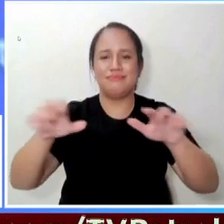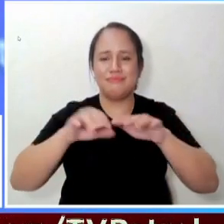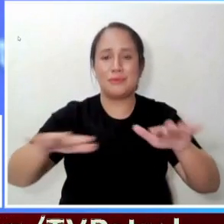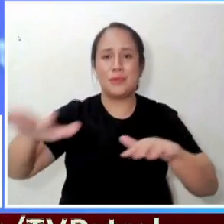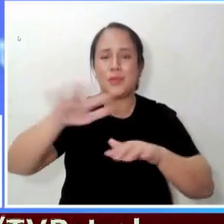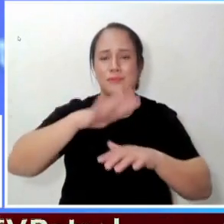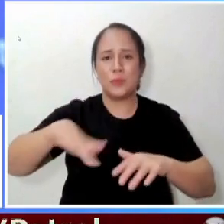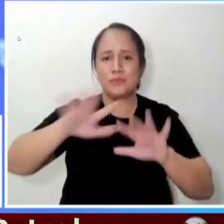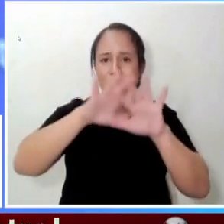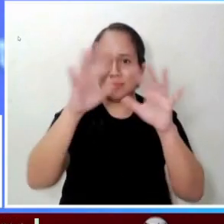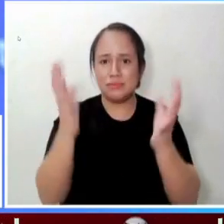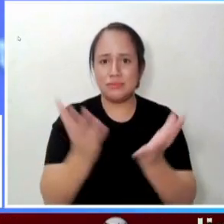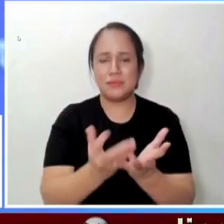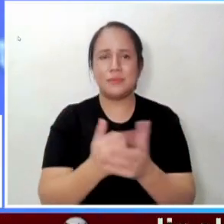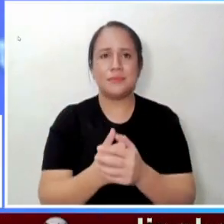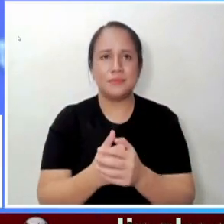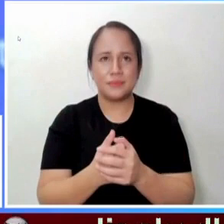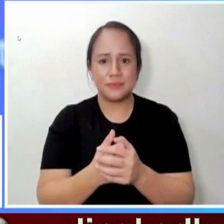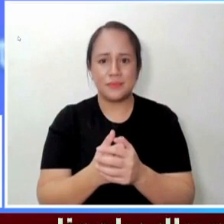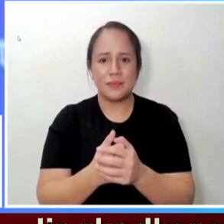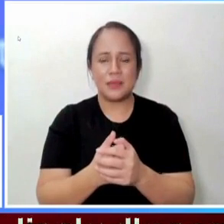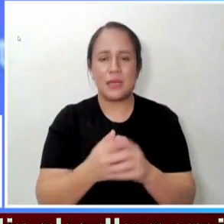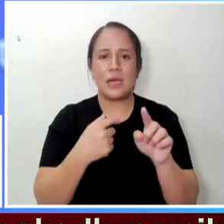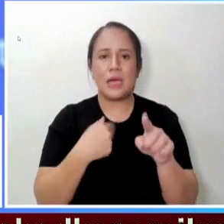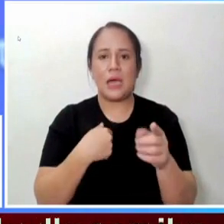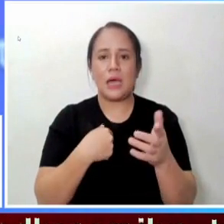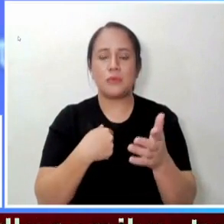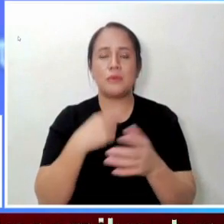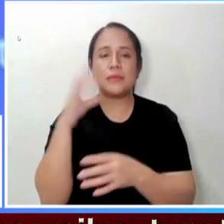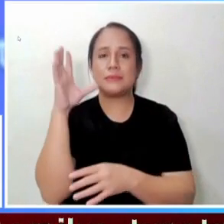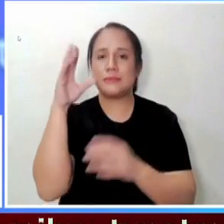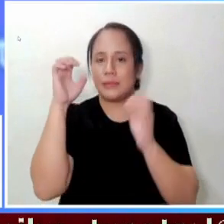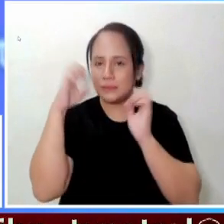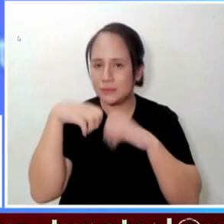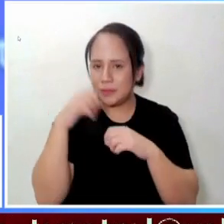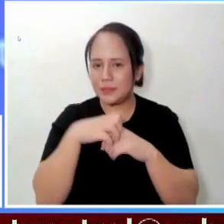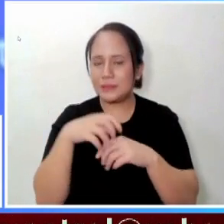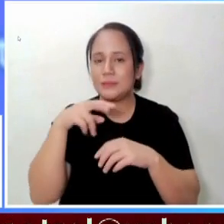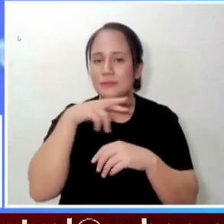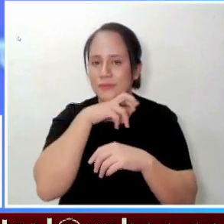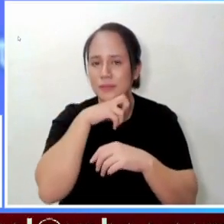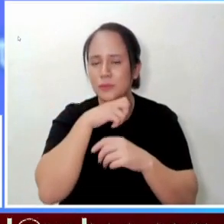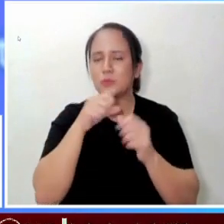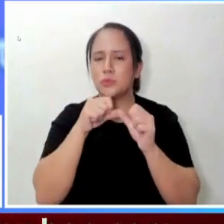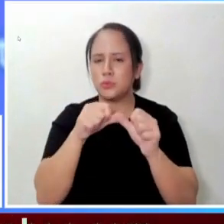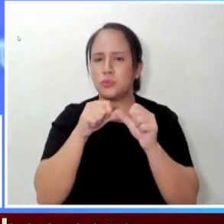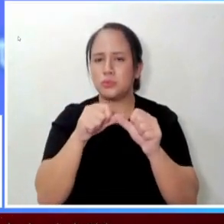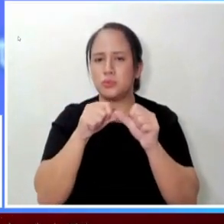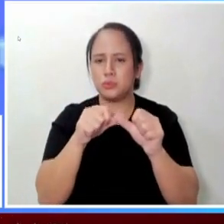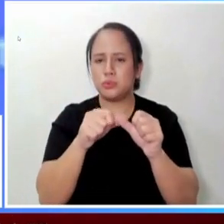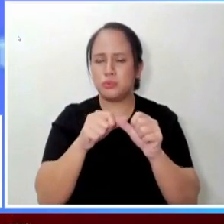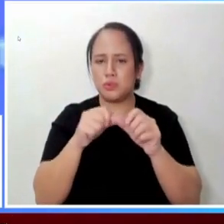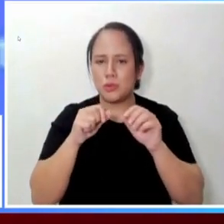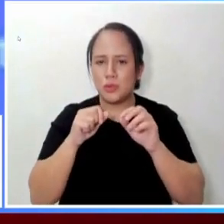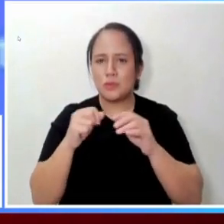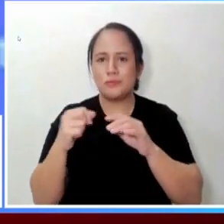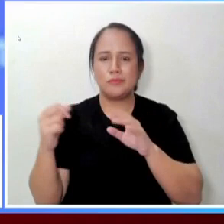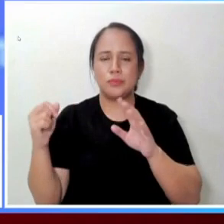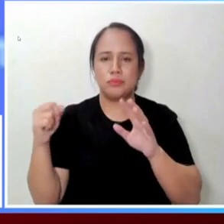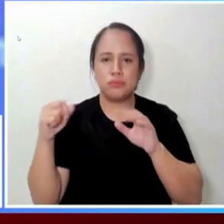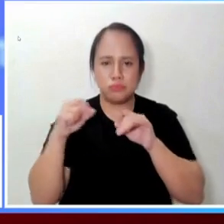world, so we should anticipate this virus would continue to surge within the